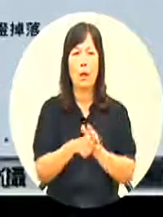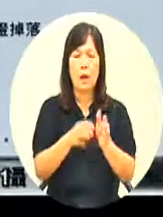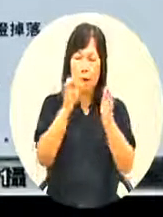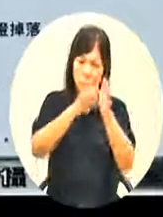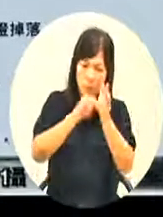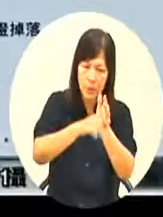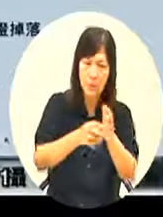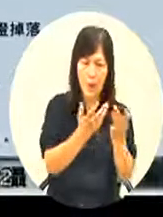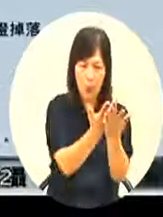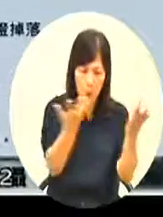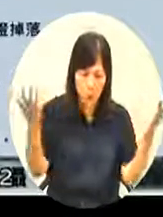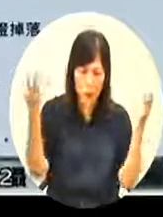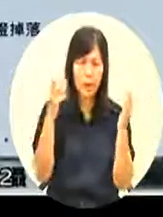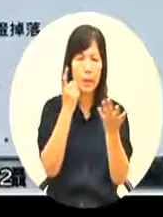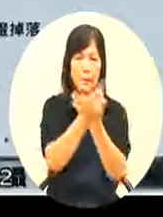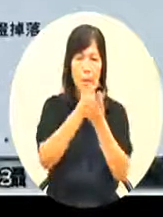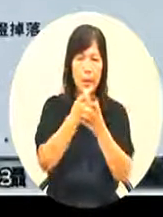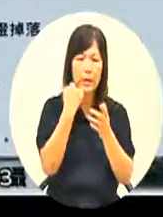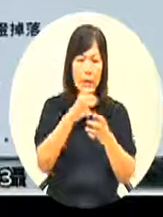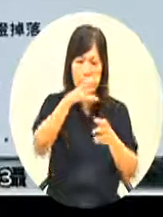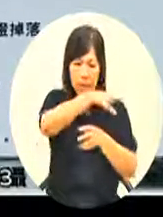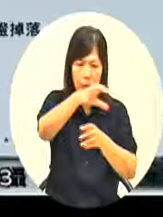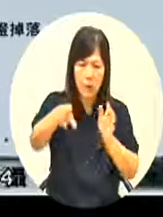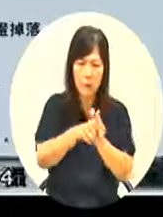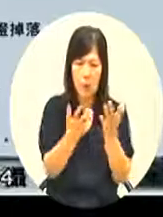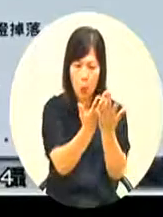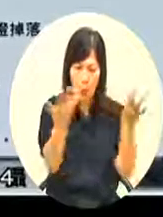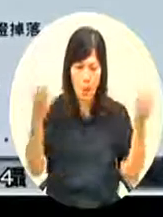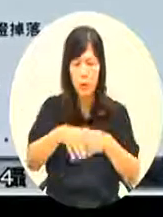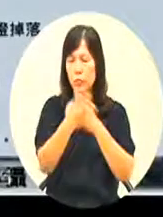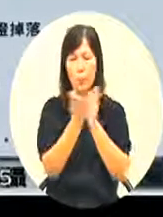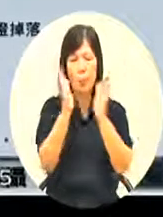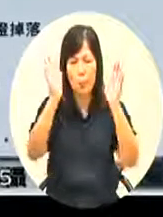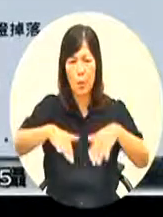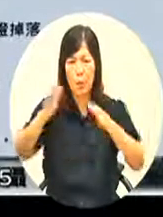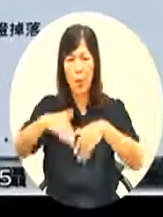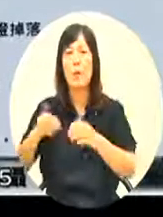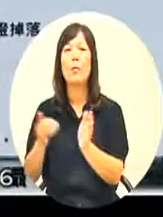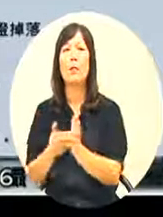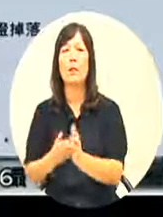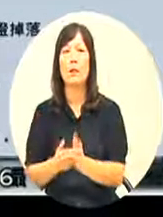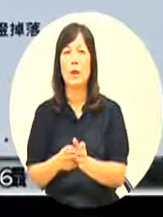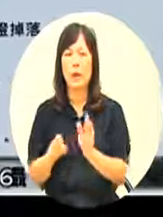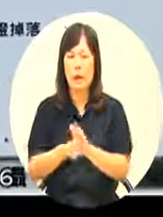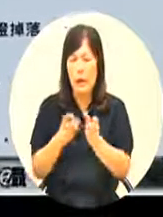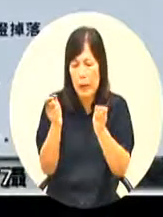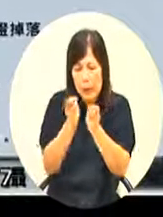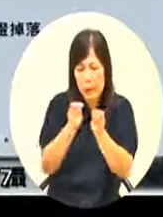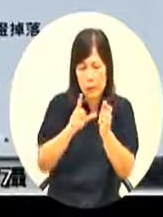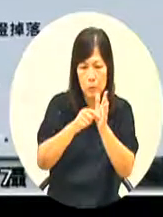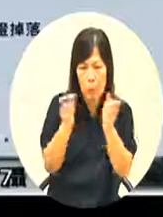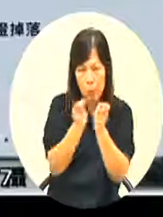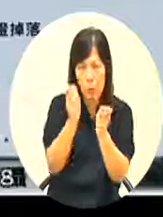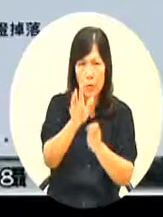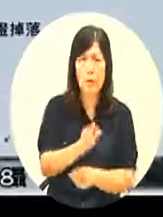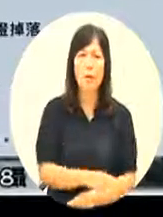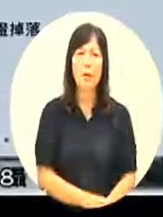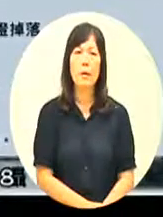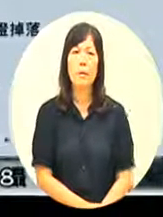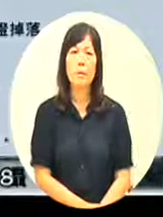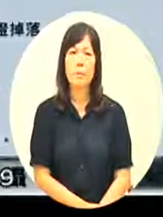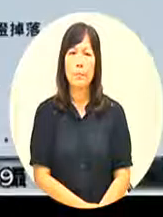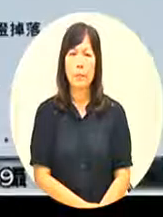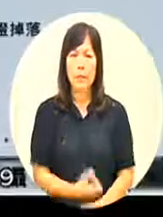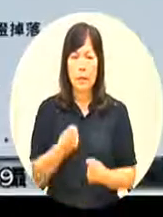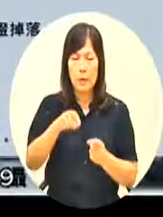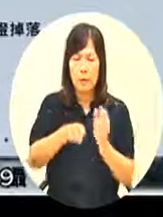围篱，好，其实每个场馆的围篱都倒的该倒的都差不多，因为两次台风来，而且又离那么近。好，那在这边我